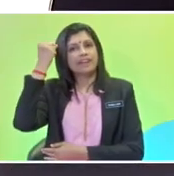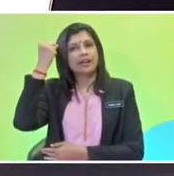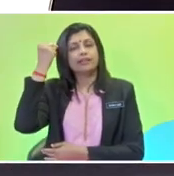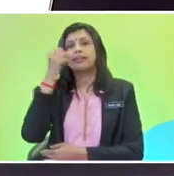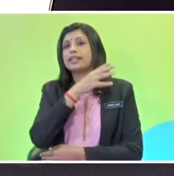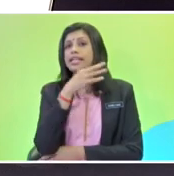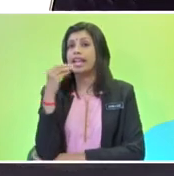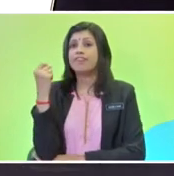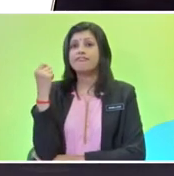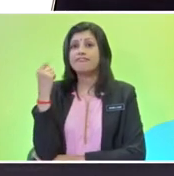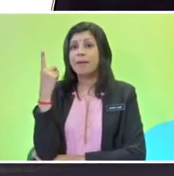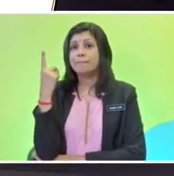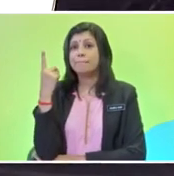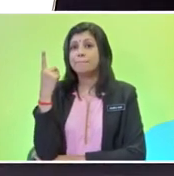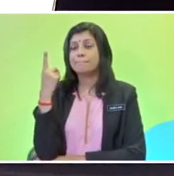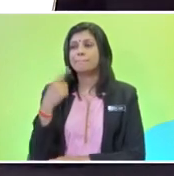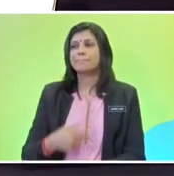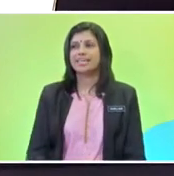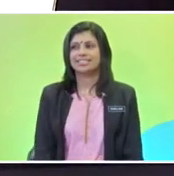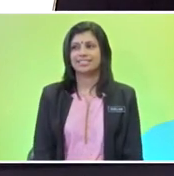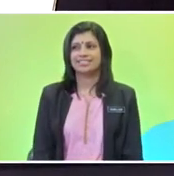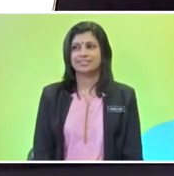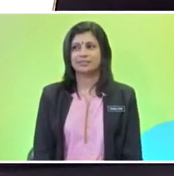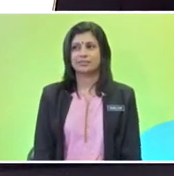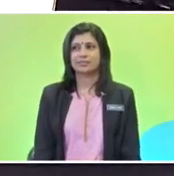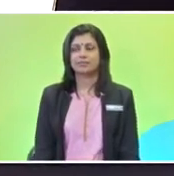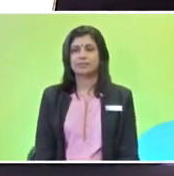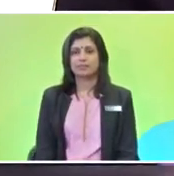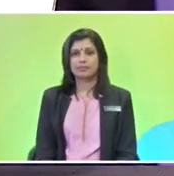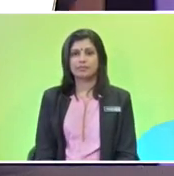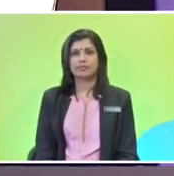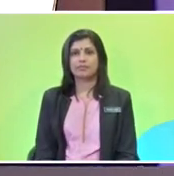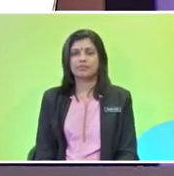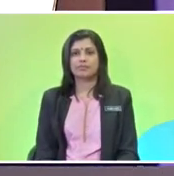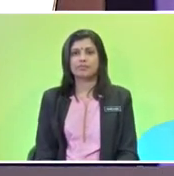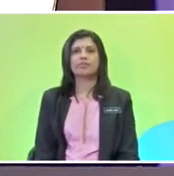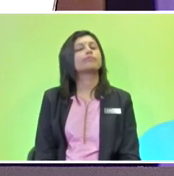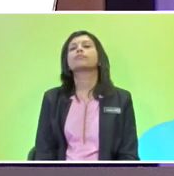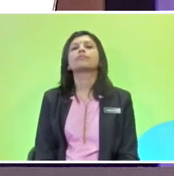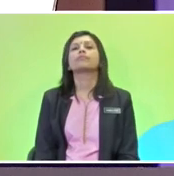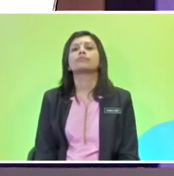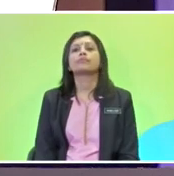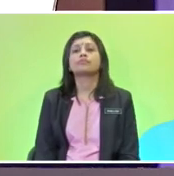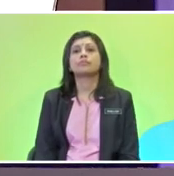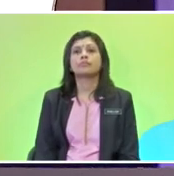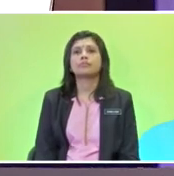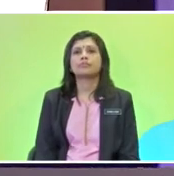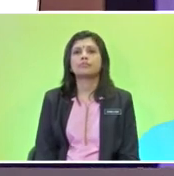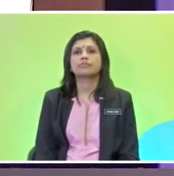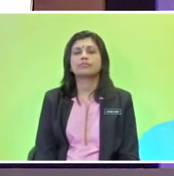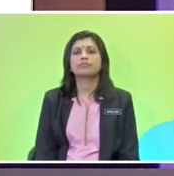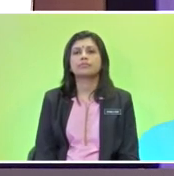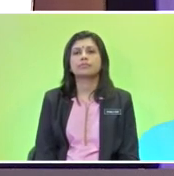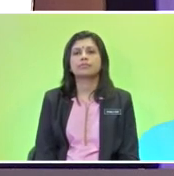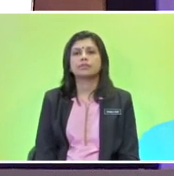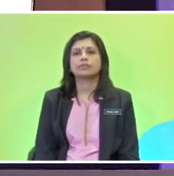ini. Jadi rakan-rakan guru terutamanya di dalam kelas boleh fikirkan idea ataupun pendekatan PDP yang